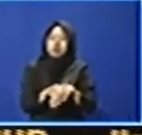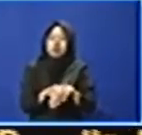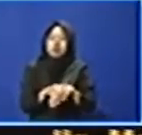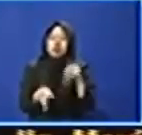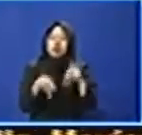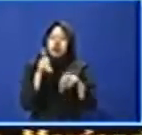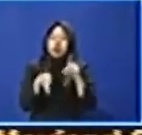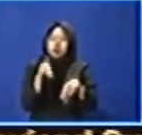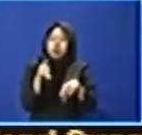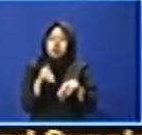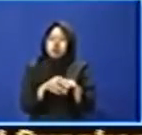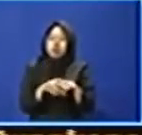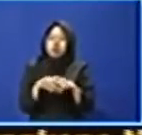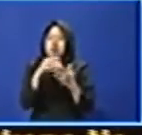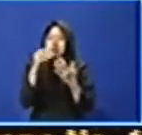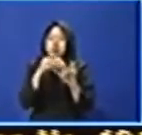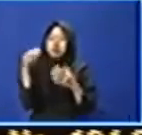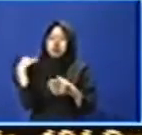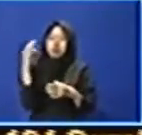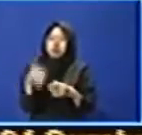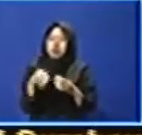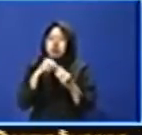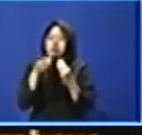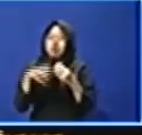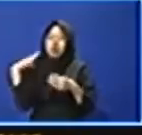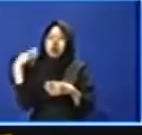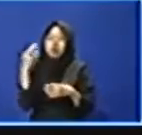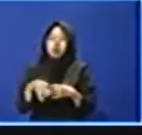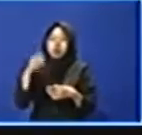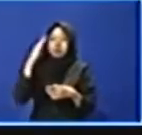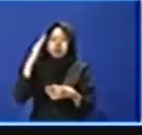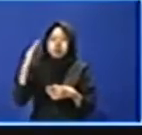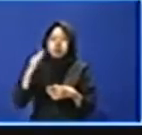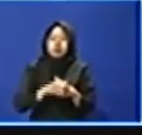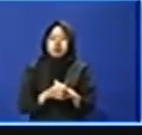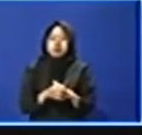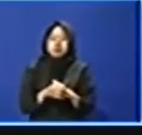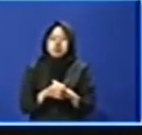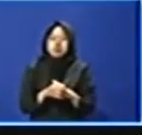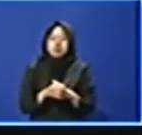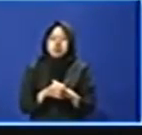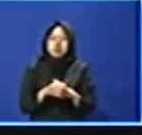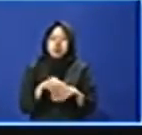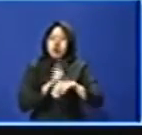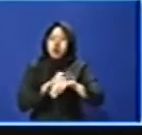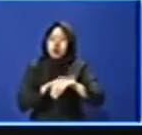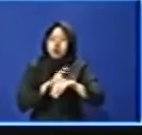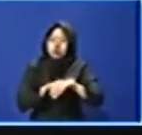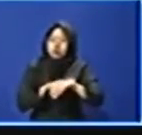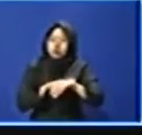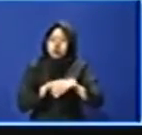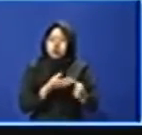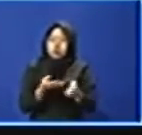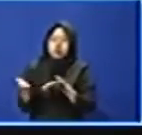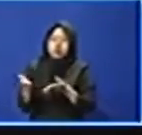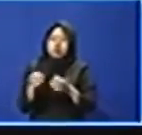mereka terpilih menjadi walikota dan wakil walikota Blitar waktu yang akan kami berikan